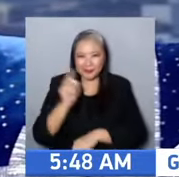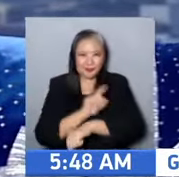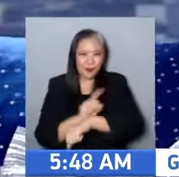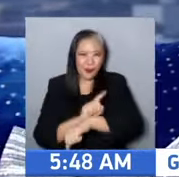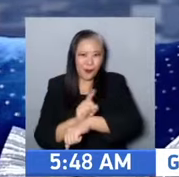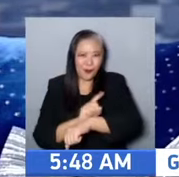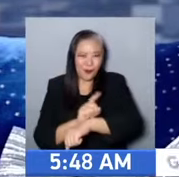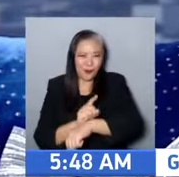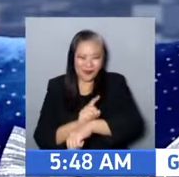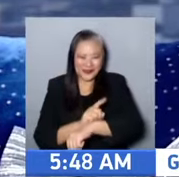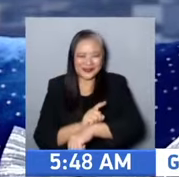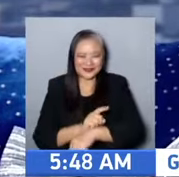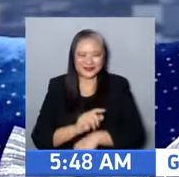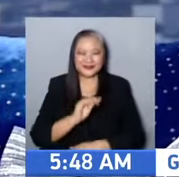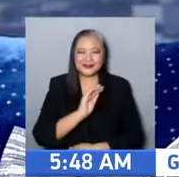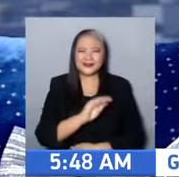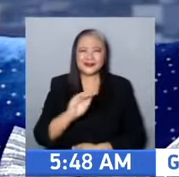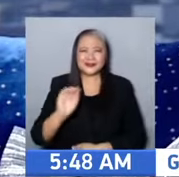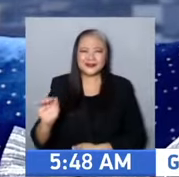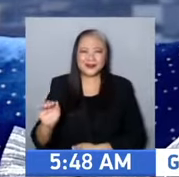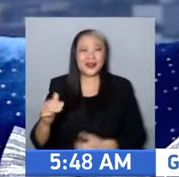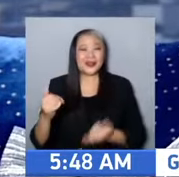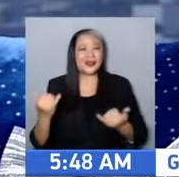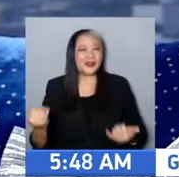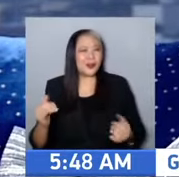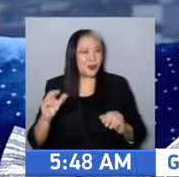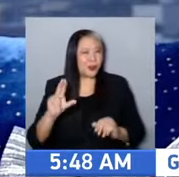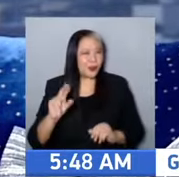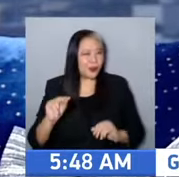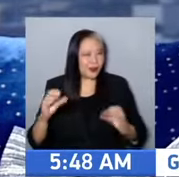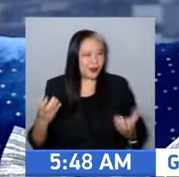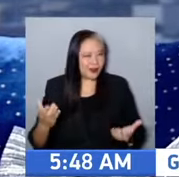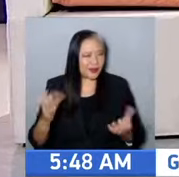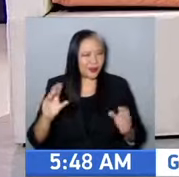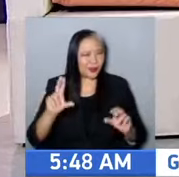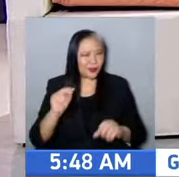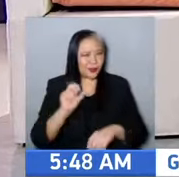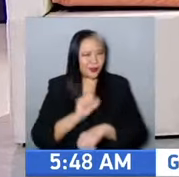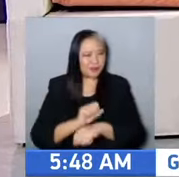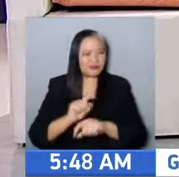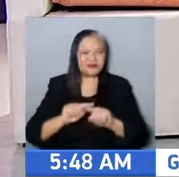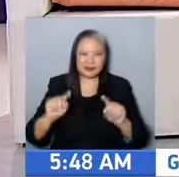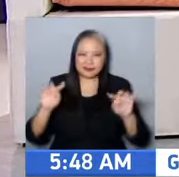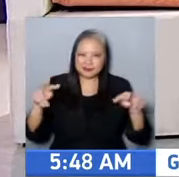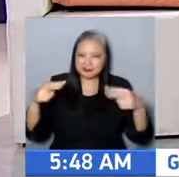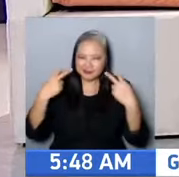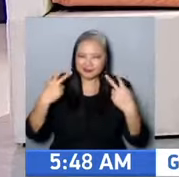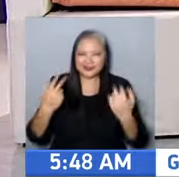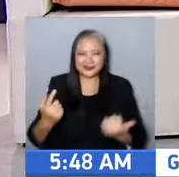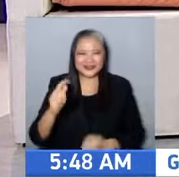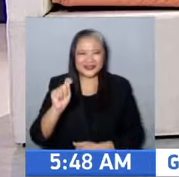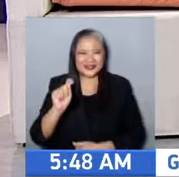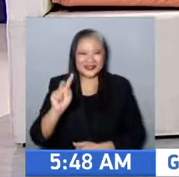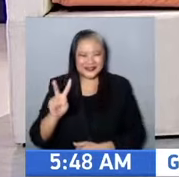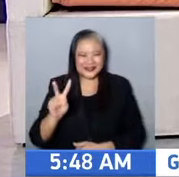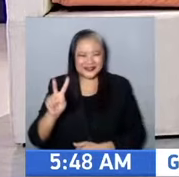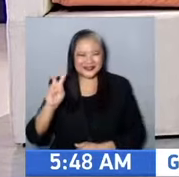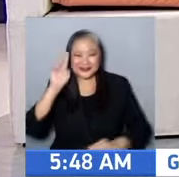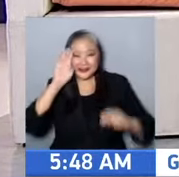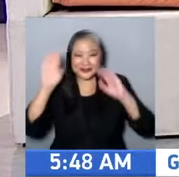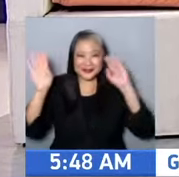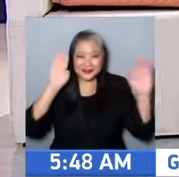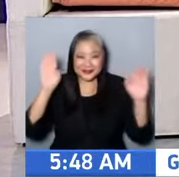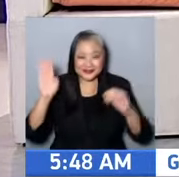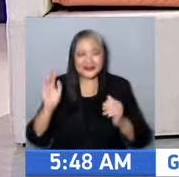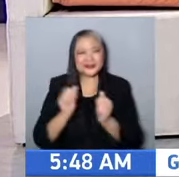mga walang pasok pero present na nanonood sa kanilang TV. Hello po, lahat sa inyo. Sama-sama tayo hanggang alas 8 na umaga. Walang